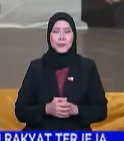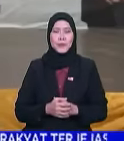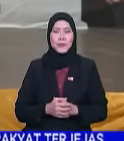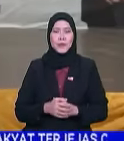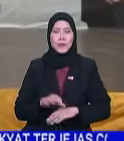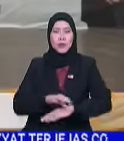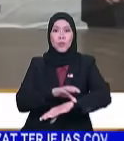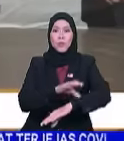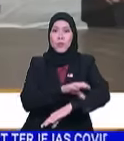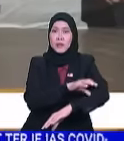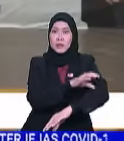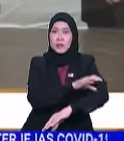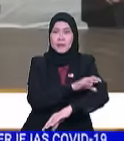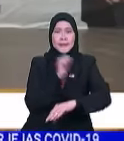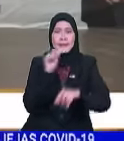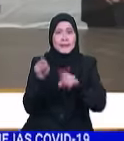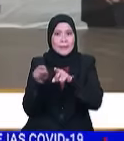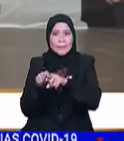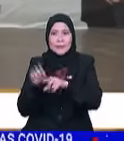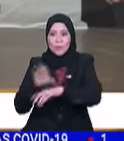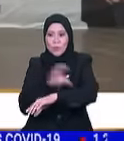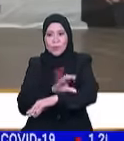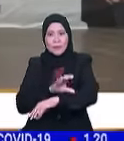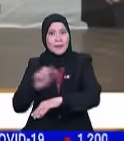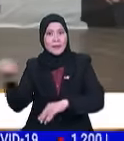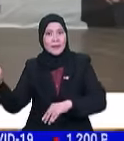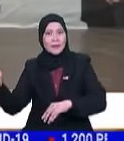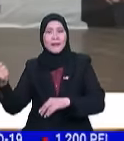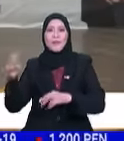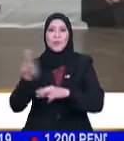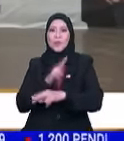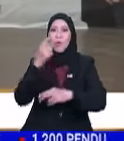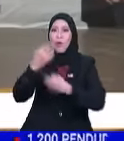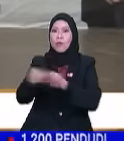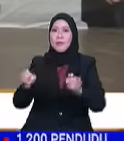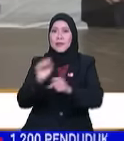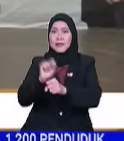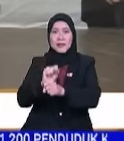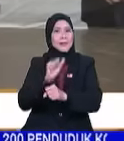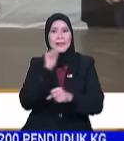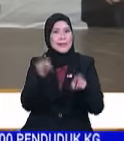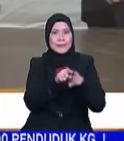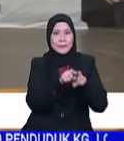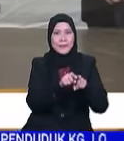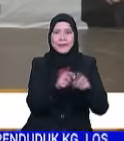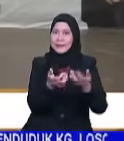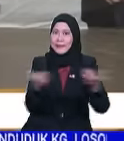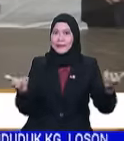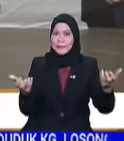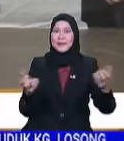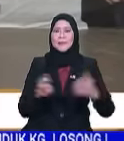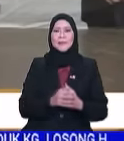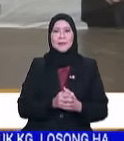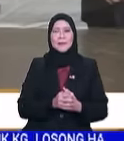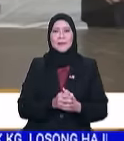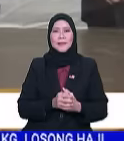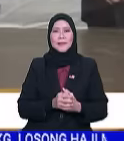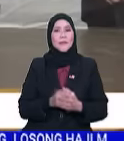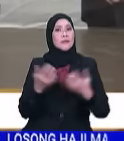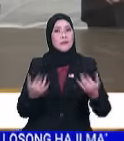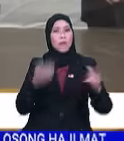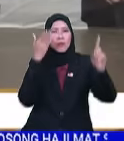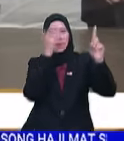Komputer ini bukannya sama seperti komputer lain yang kita guna untuk office work. It's not. It is more than that, sebab